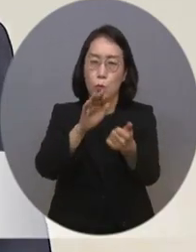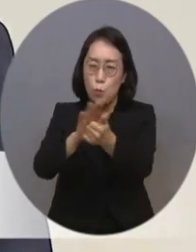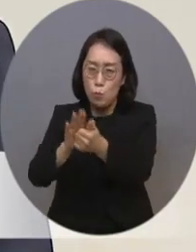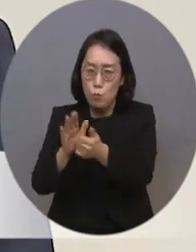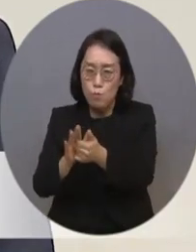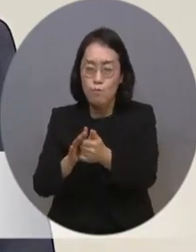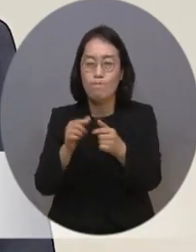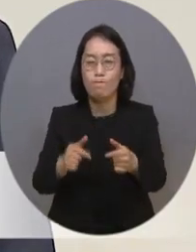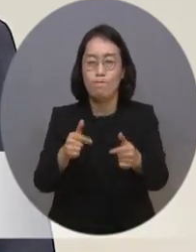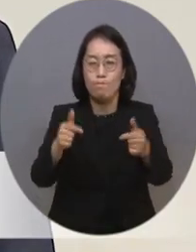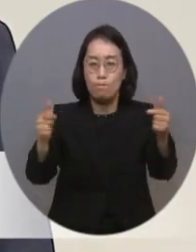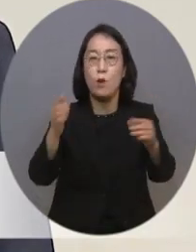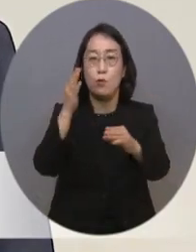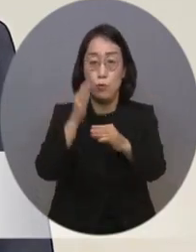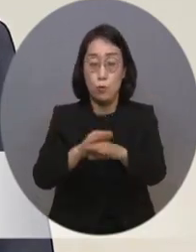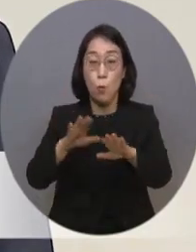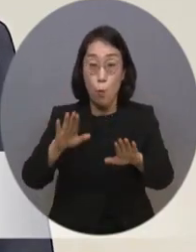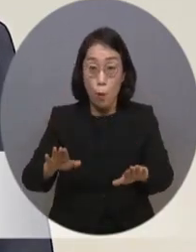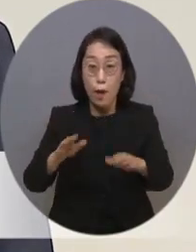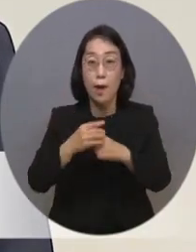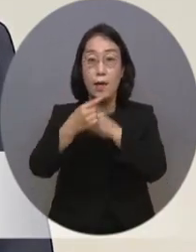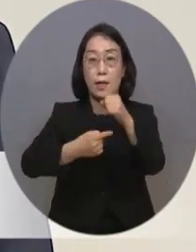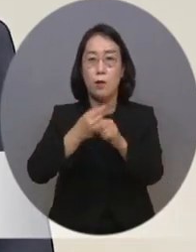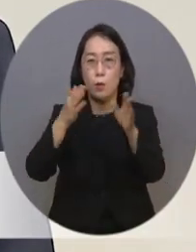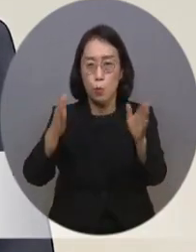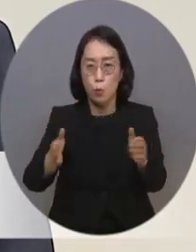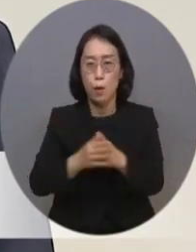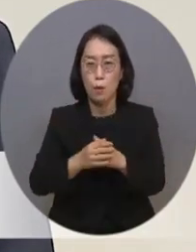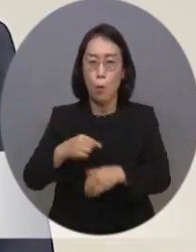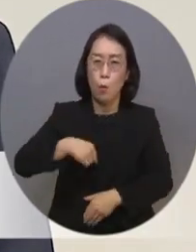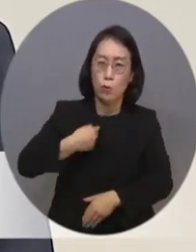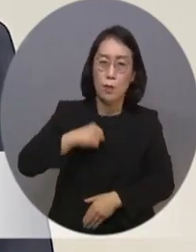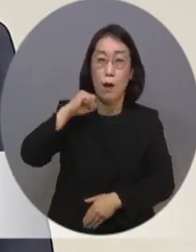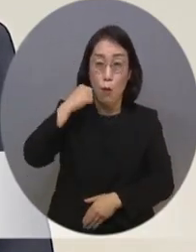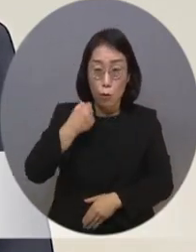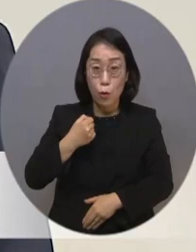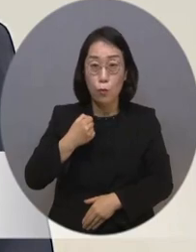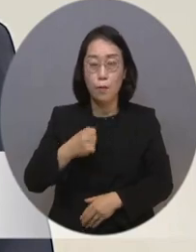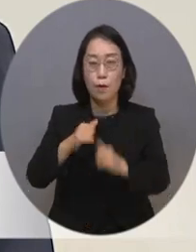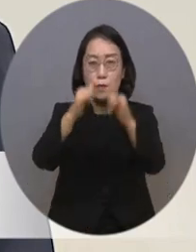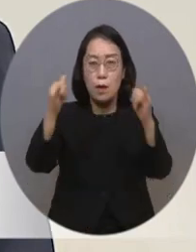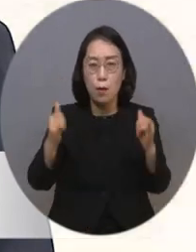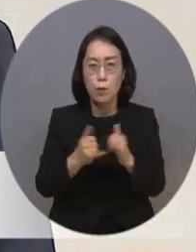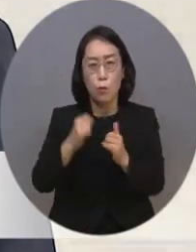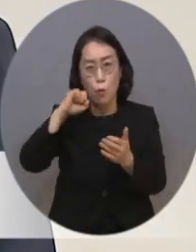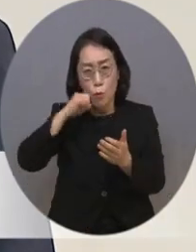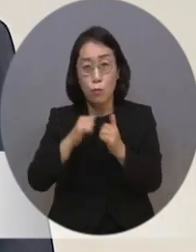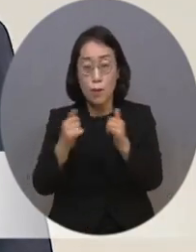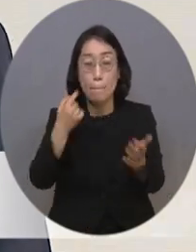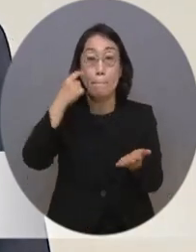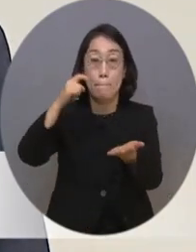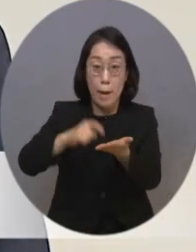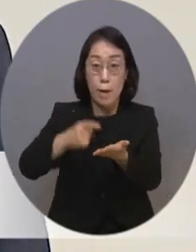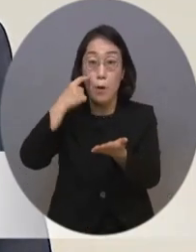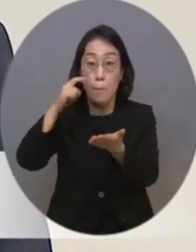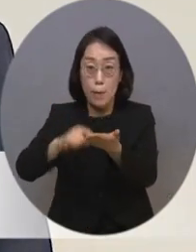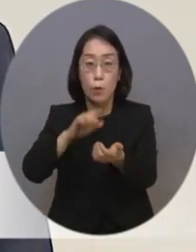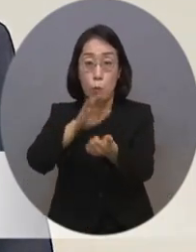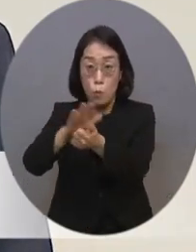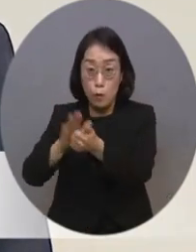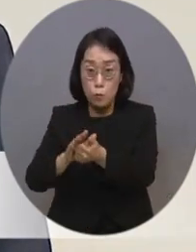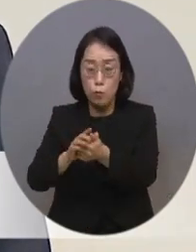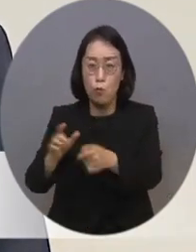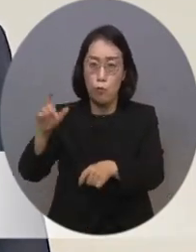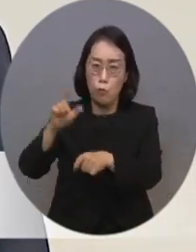왔습니다. 올해도 스스로 목소리를 내기 어려운 사회적 약자를 찾아내어 지원하는 약자복지를